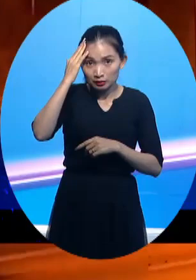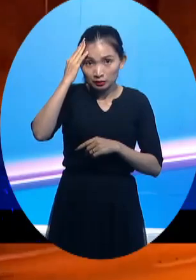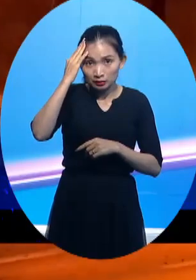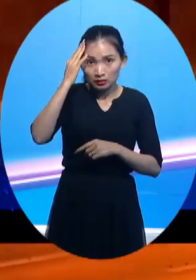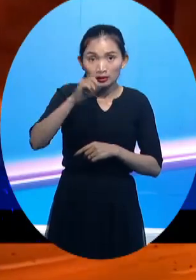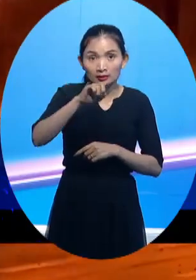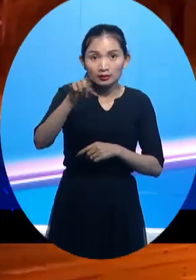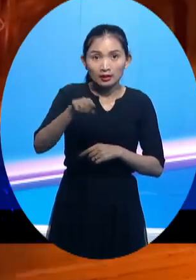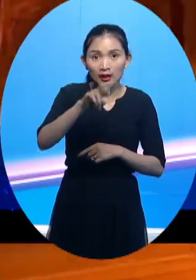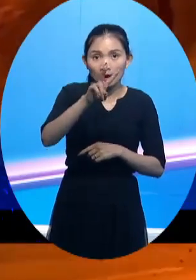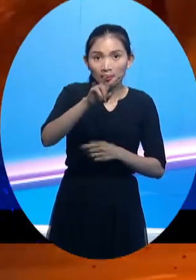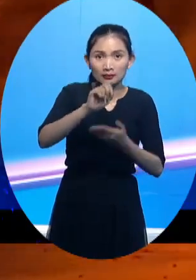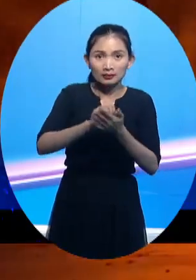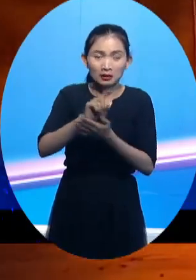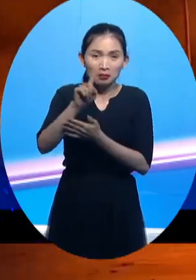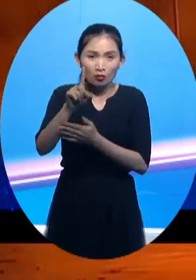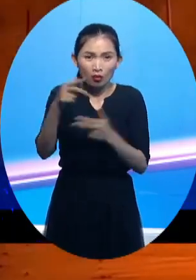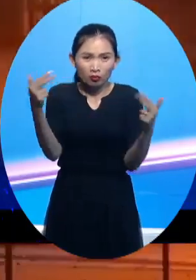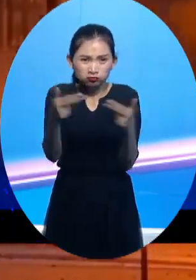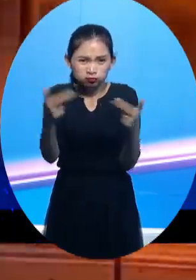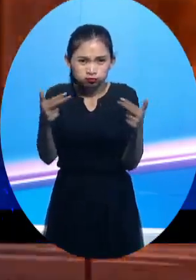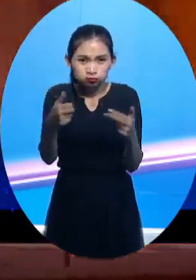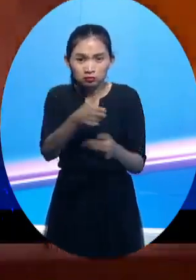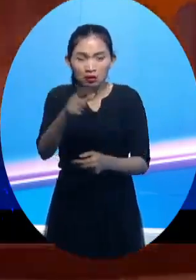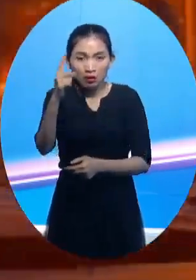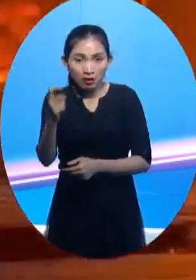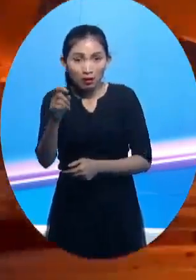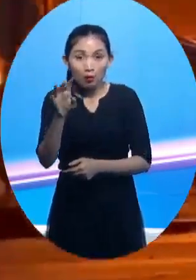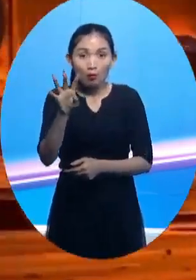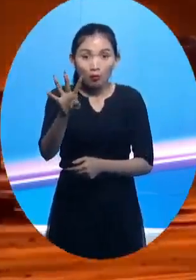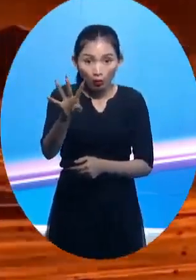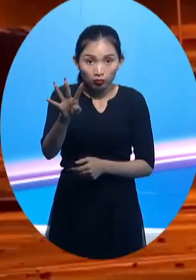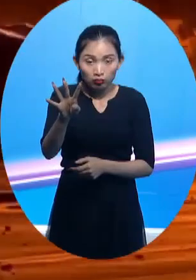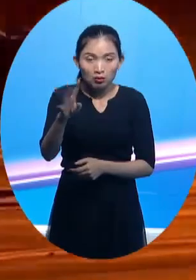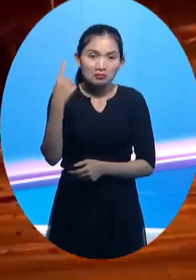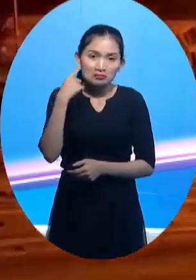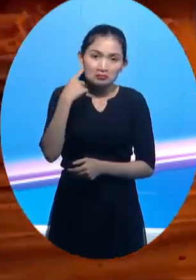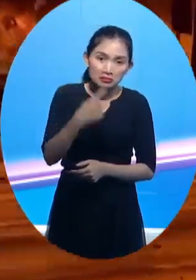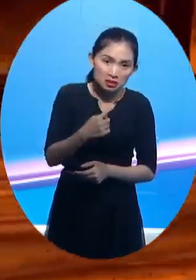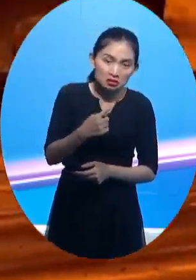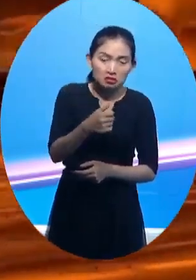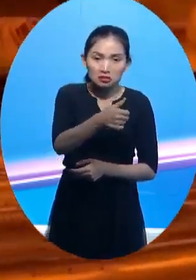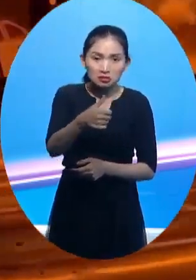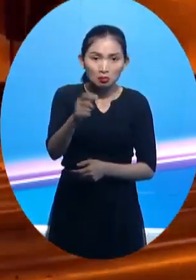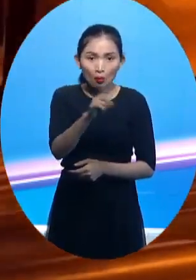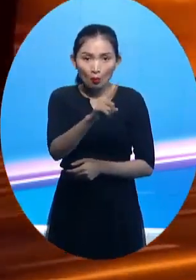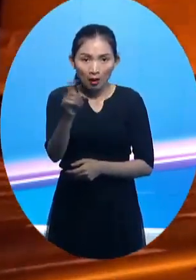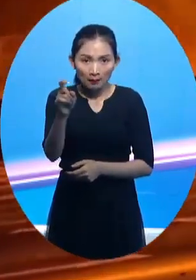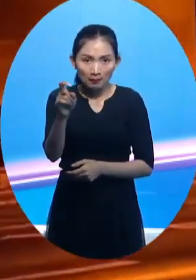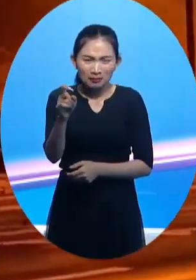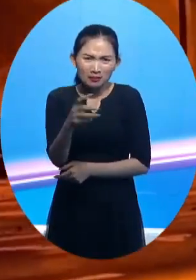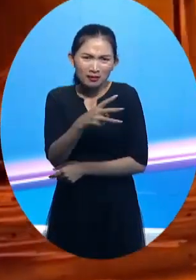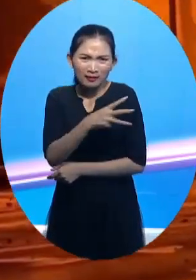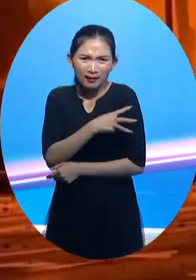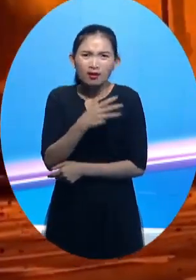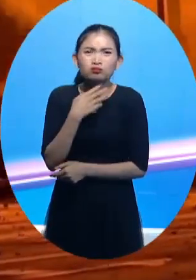hiện đã khiến bốn người chết và làm gần 100 người bị thương cuối ngày 2 tháng 1 tổng thống Ukraina cho biết việc làm của Nga là nhằm mục